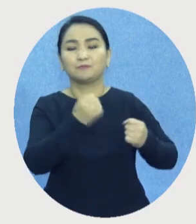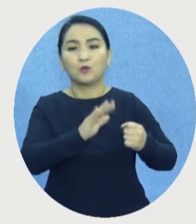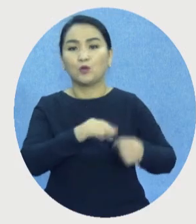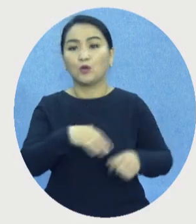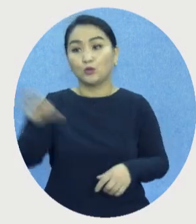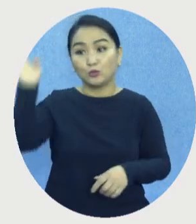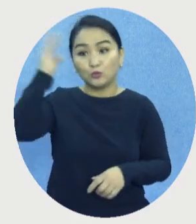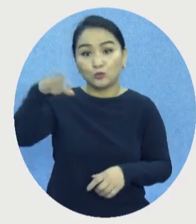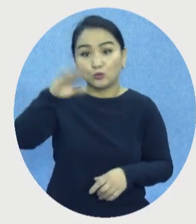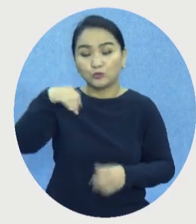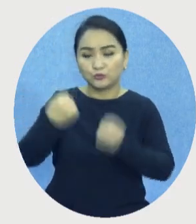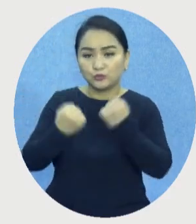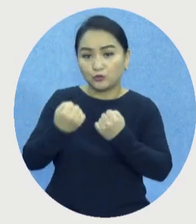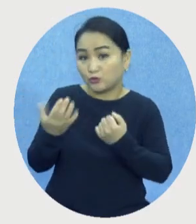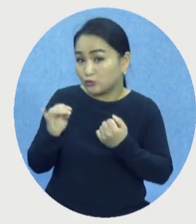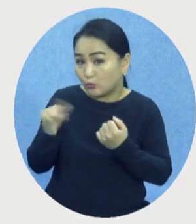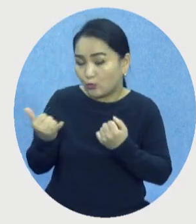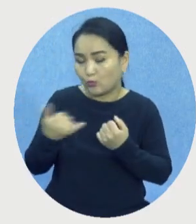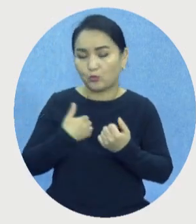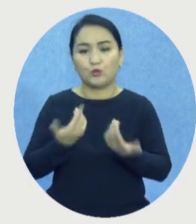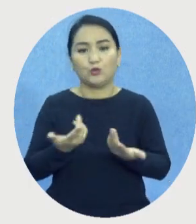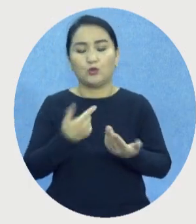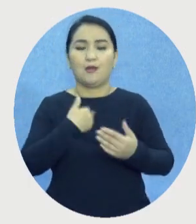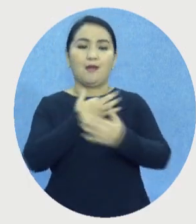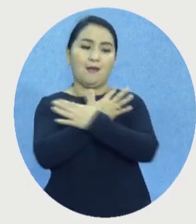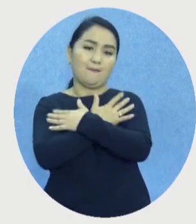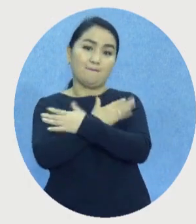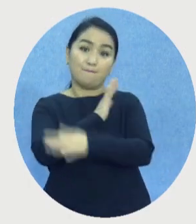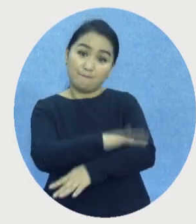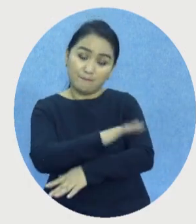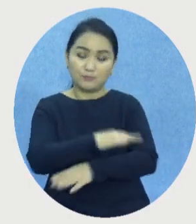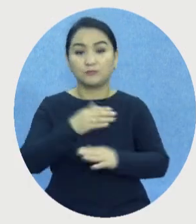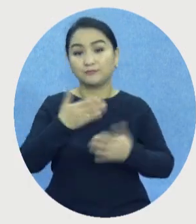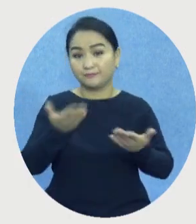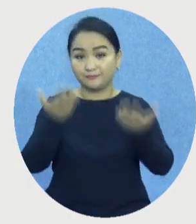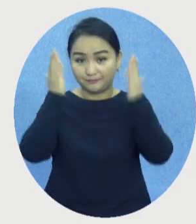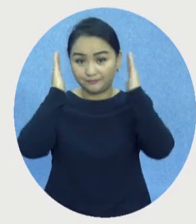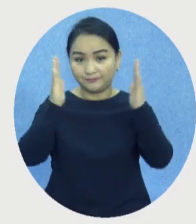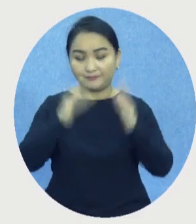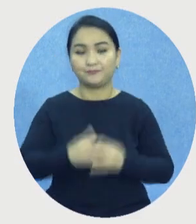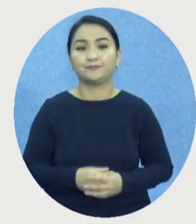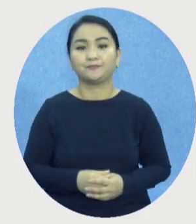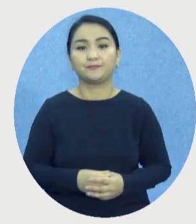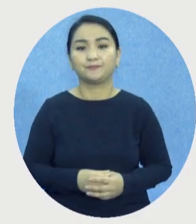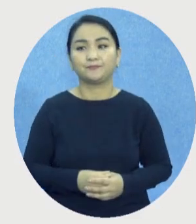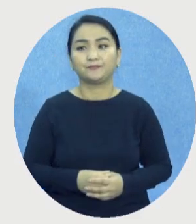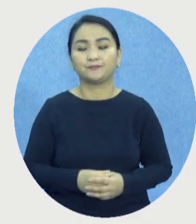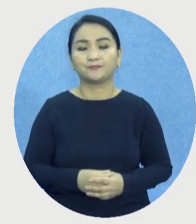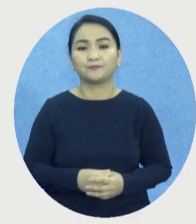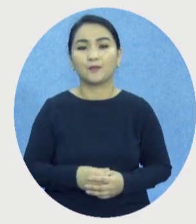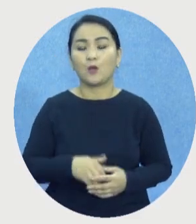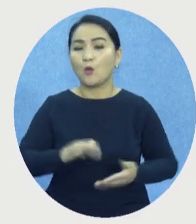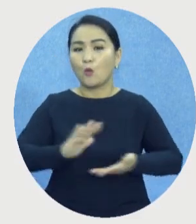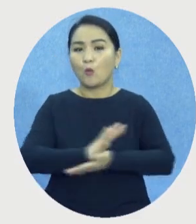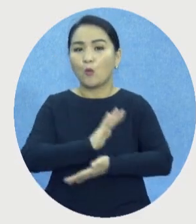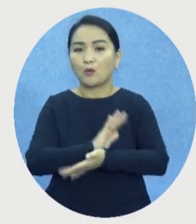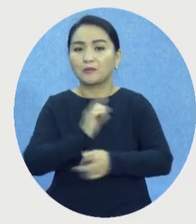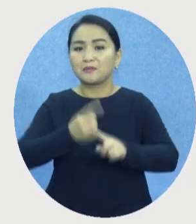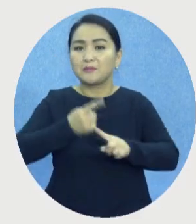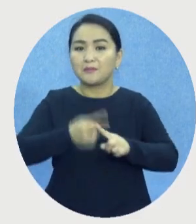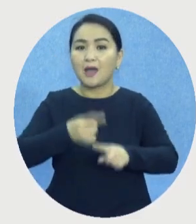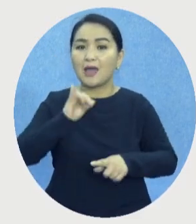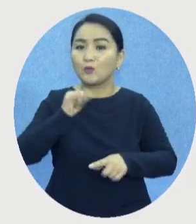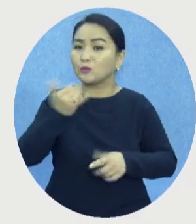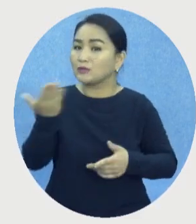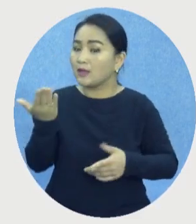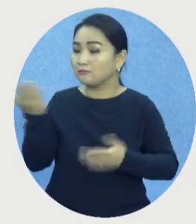уу эсвэл хэрэглэхгүйгээр аян замд гарахаа хойшлуулж болно. За энэ дээр хорд нэмэгдэхэд ямар аюултай байдал өсдгийг харуулж